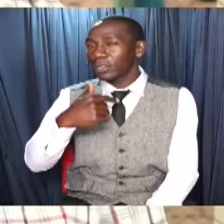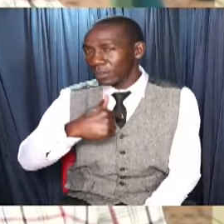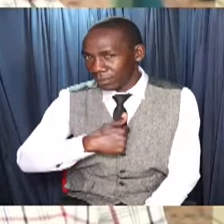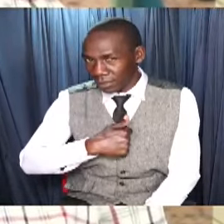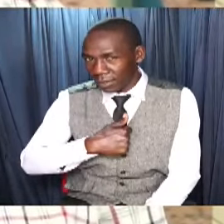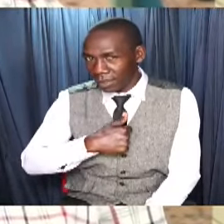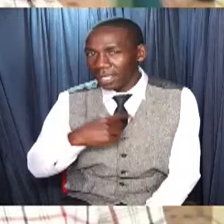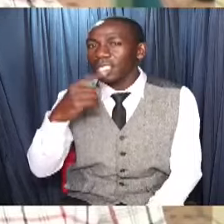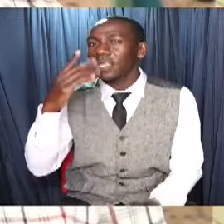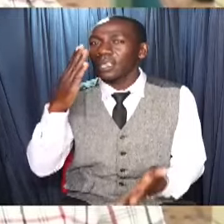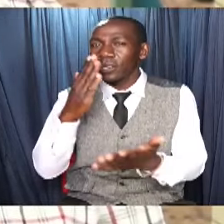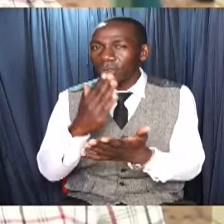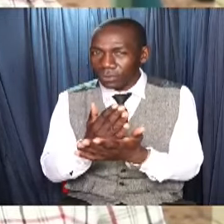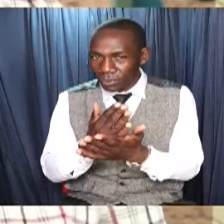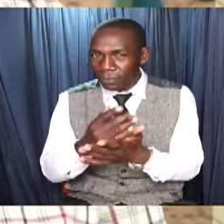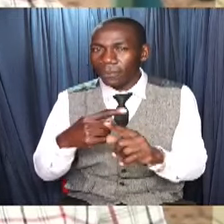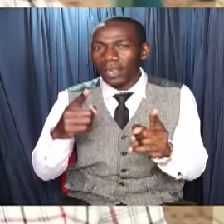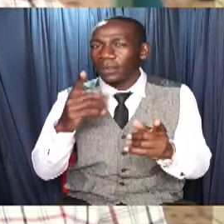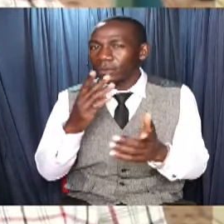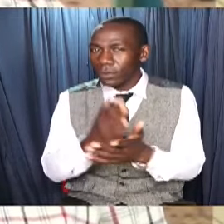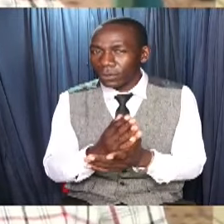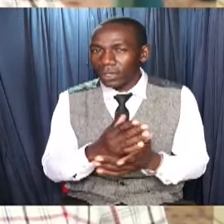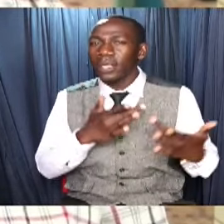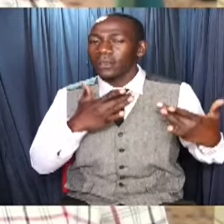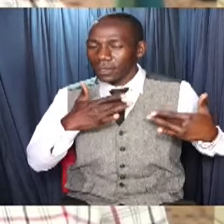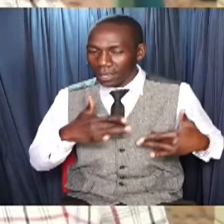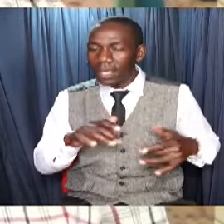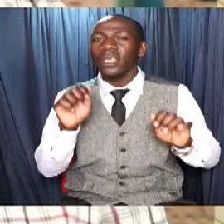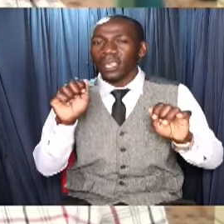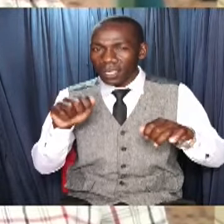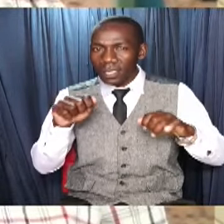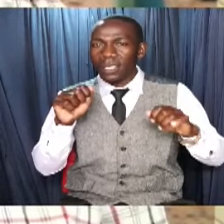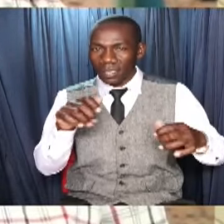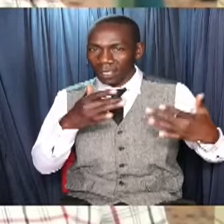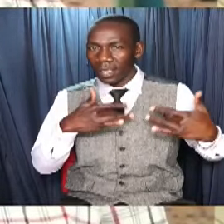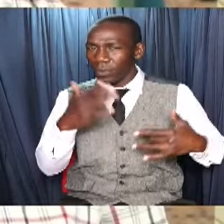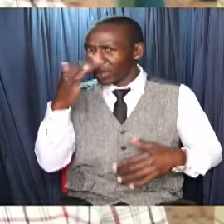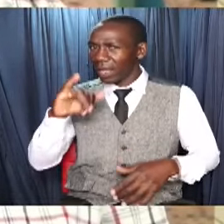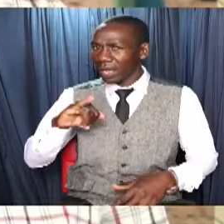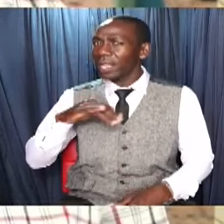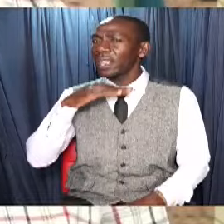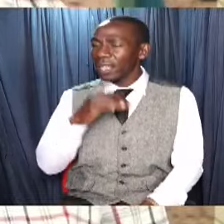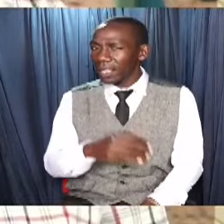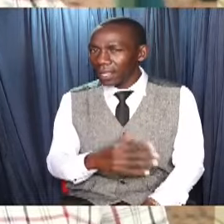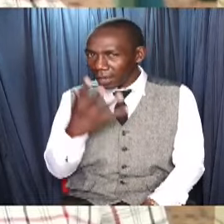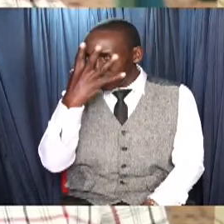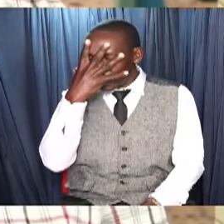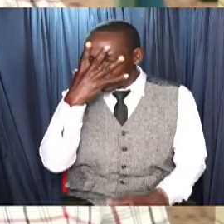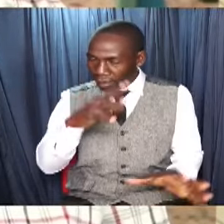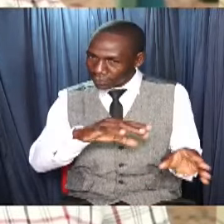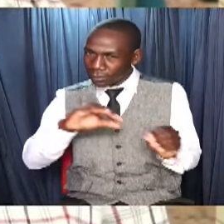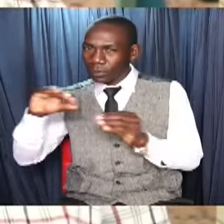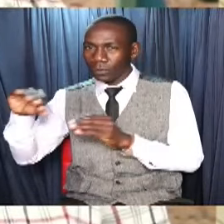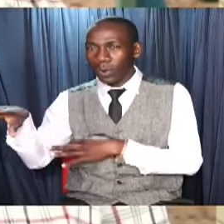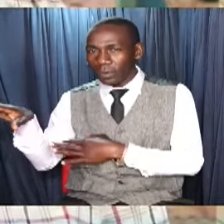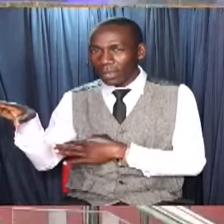the heart, it's Anasema not me. Kweli, si. That's very true. Eh, ni moyo kumbe yeah, si mimi. It's truly the heart Basi and not me. Nife. Then why should Ile I? Aibu inamuondokea. Then